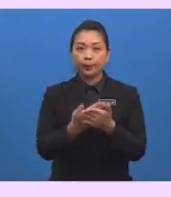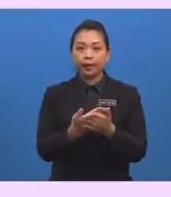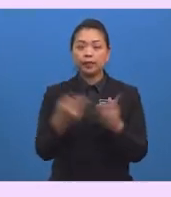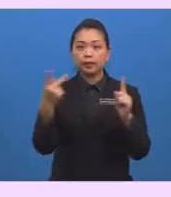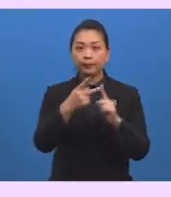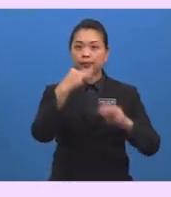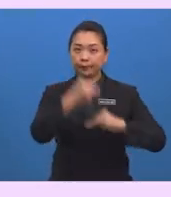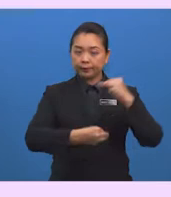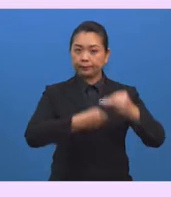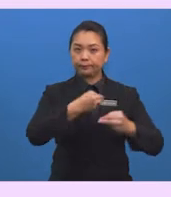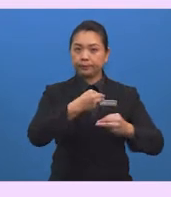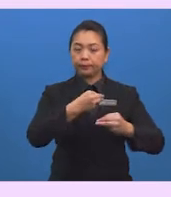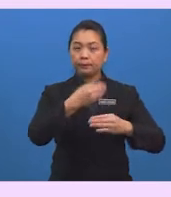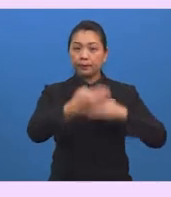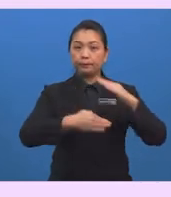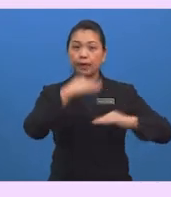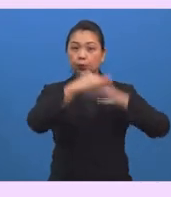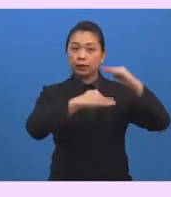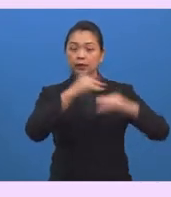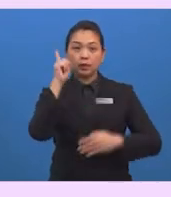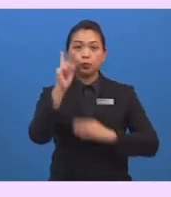kepada pembangunan sesebuah negara.